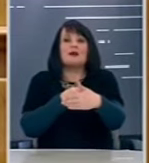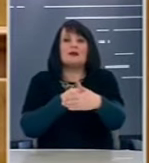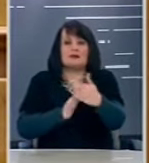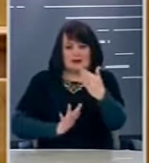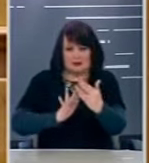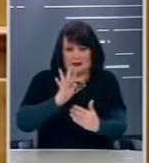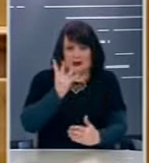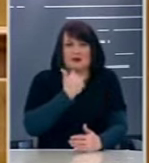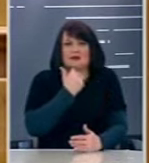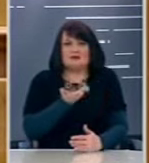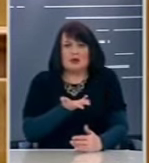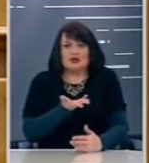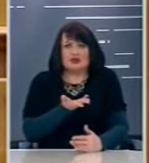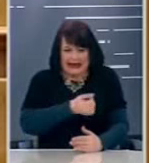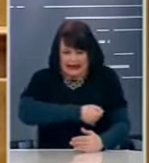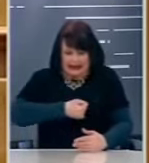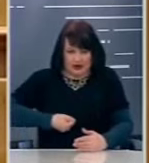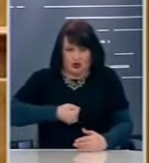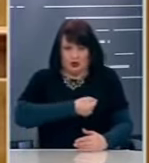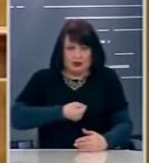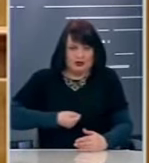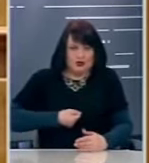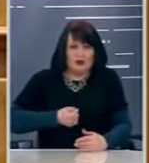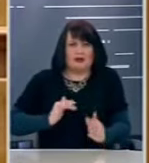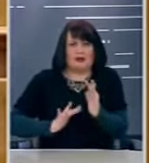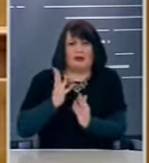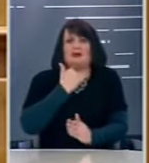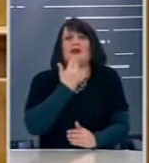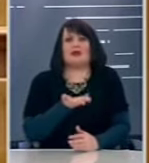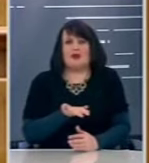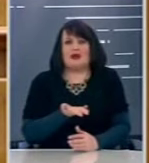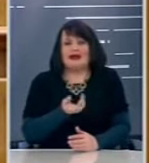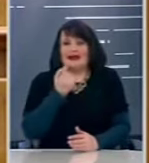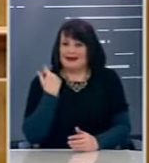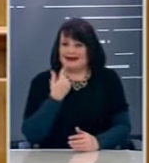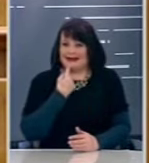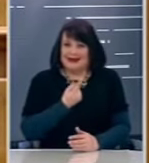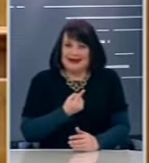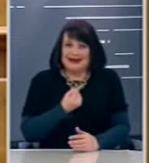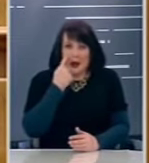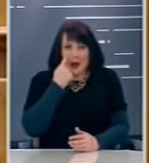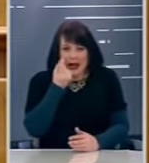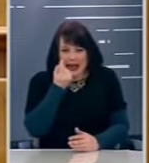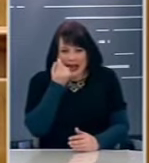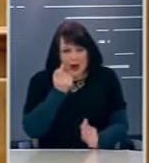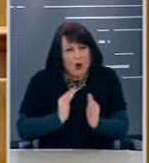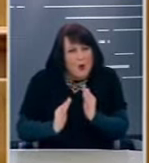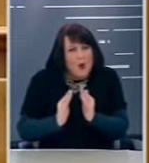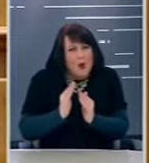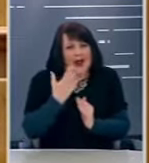αναπτυξιακές δυνατότητες της χώρας, οι οποίες άλλωστε καταγράφονται, όπως είπα πιο πριν, και στις εκτιμήσεις όλων των θεσμών.